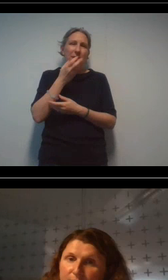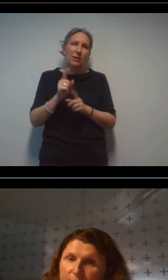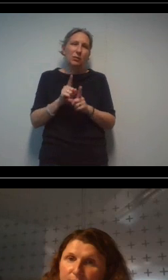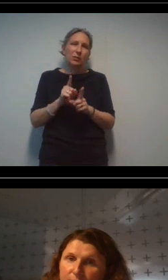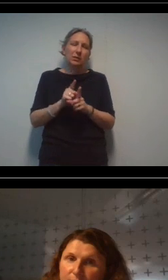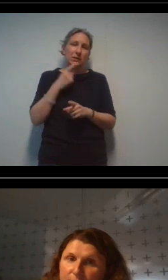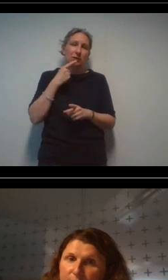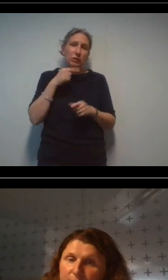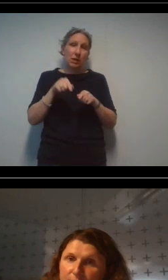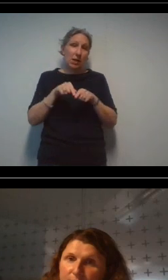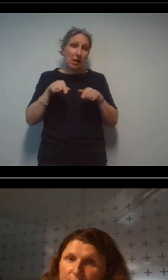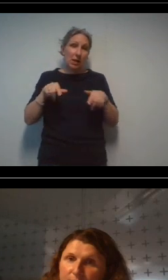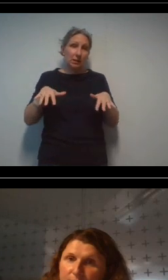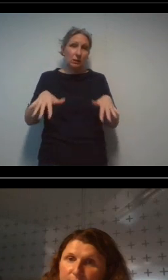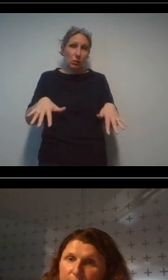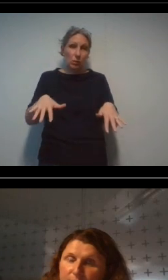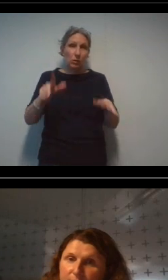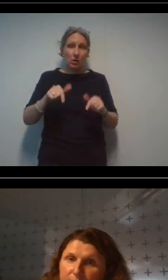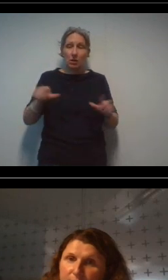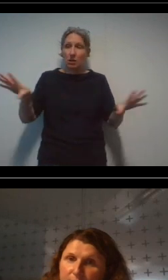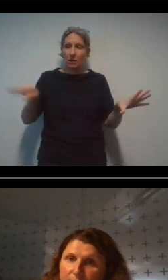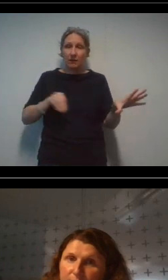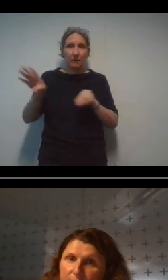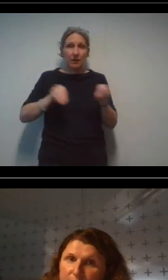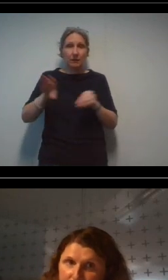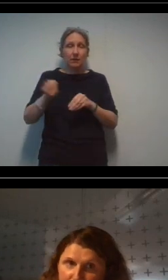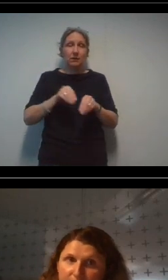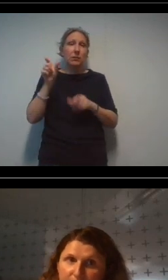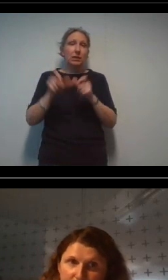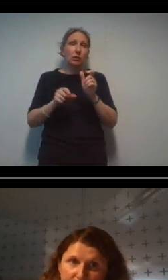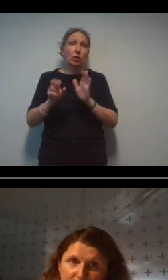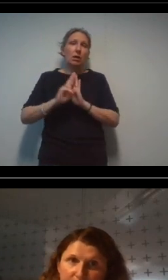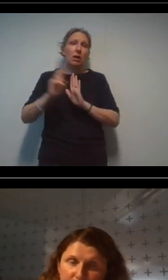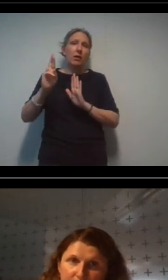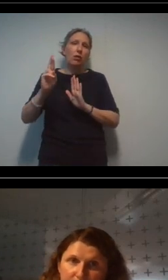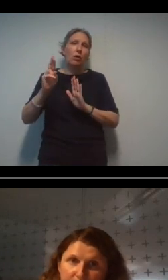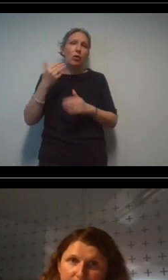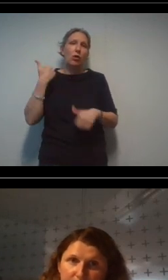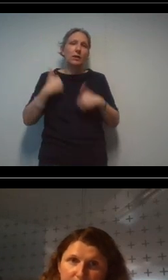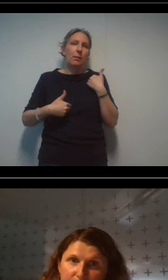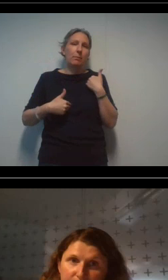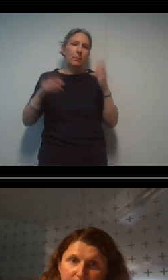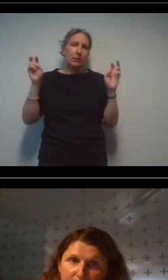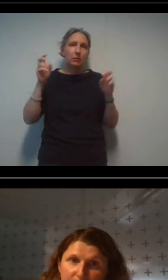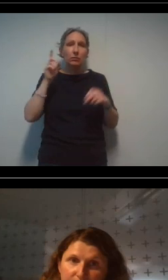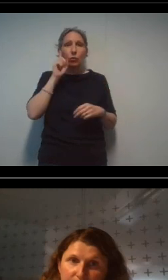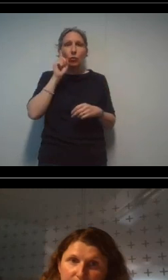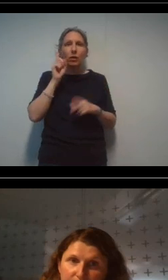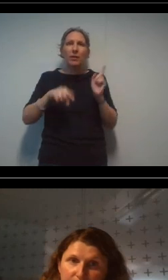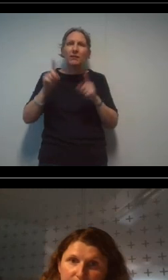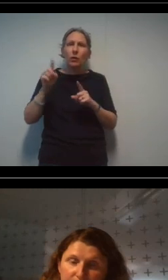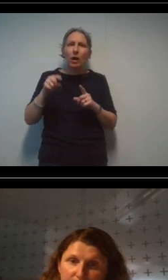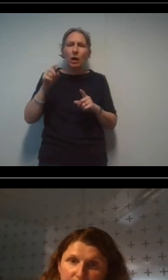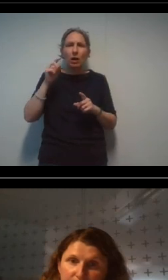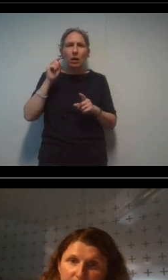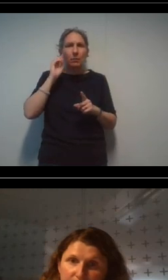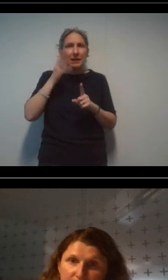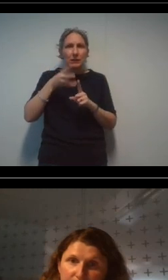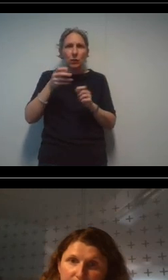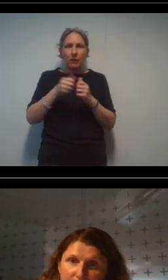un réseau où on invite nos référents handicap parce que vous êtes parfois aussi avec des missions avec 12 casquettes